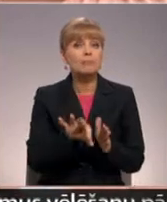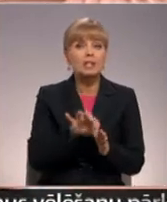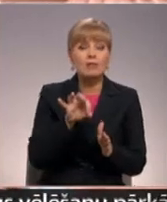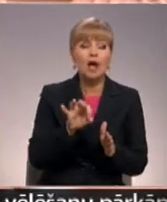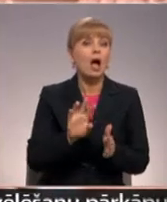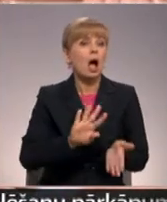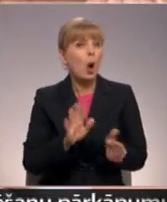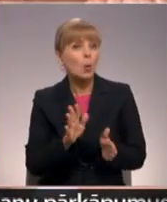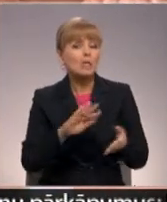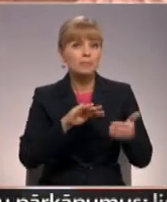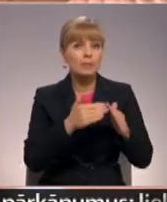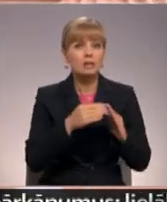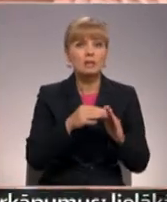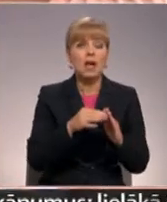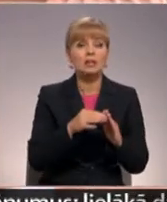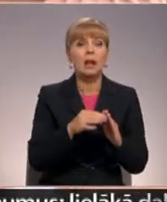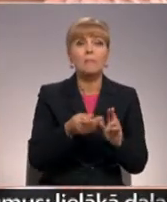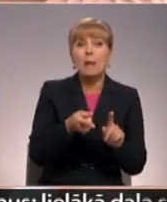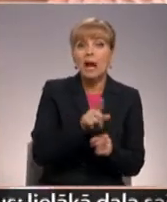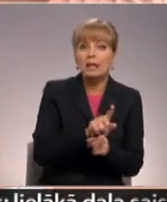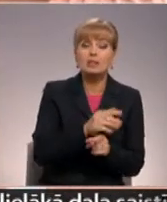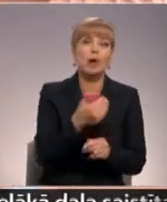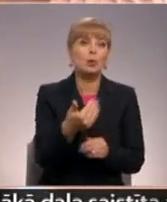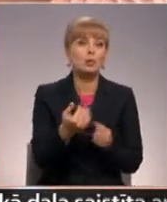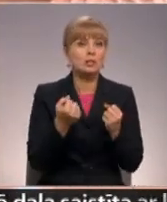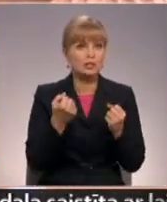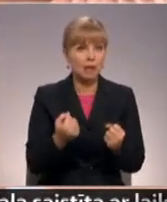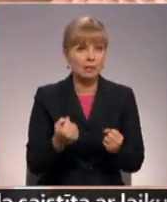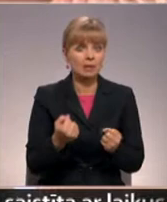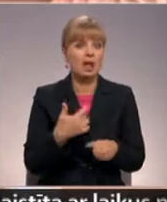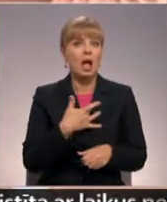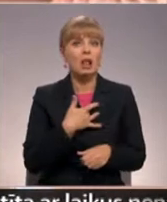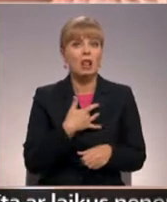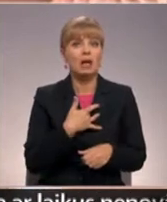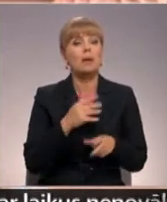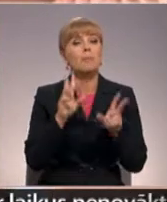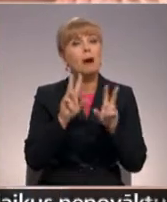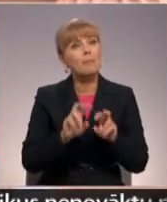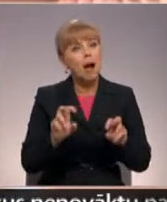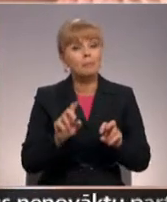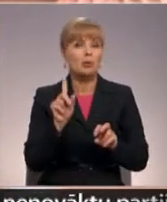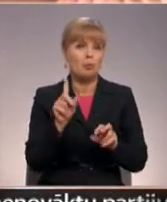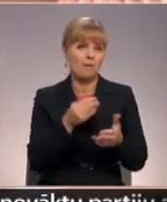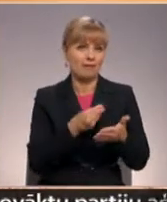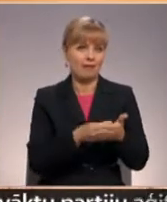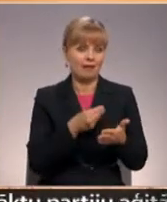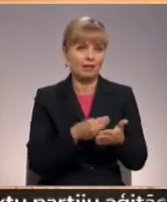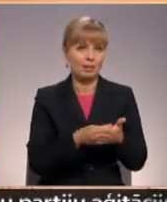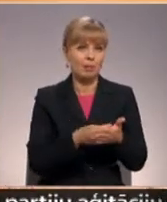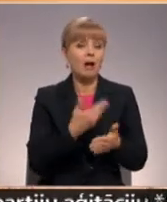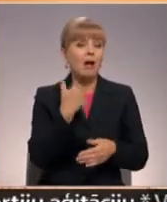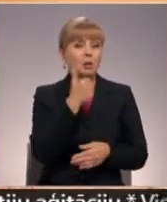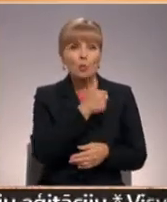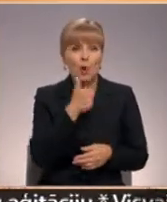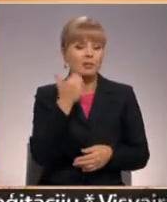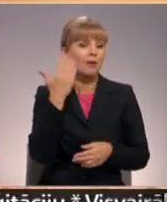kas mainīsies, vai jūs par stabilitāti? Es laikam par pārbaudītām vērtībām tomēr esmu, jā. Nav noslēpums,